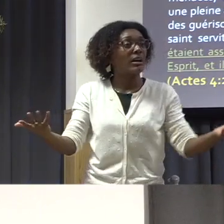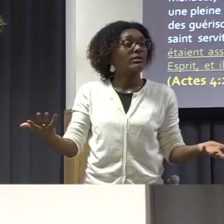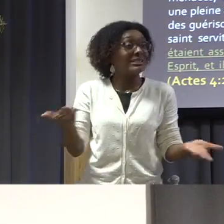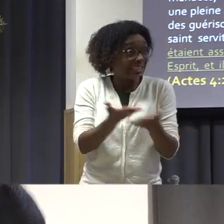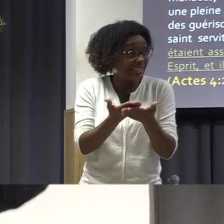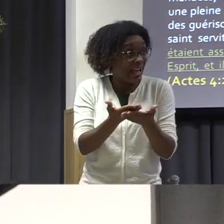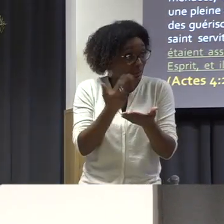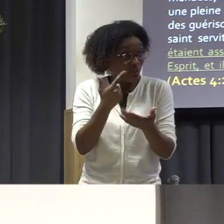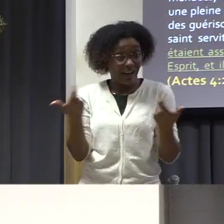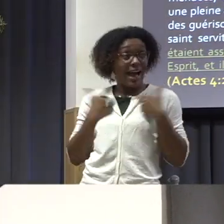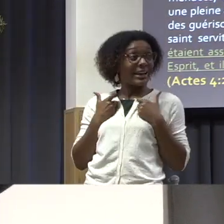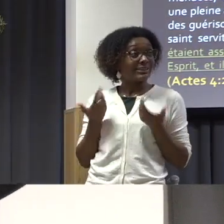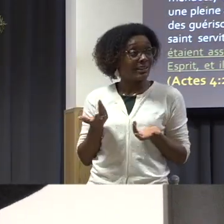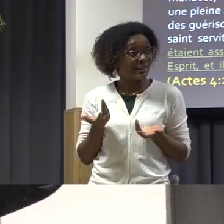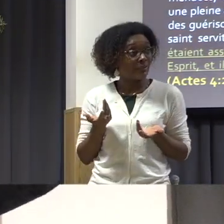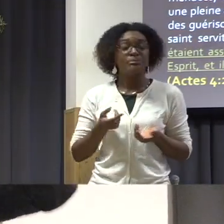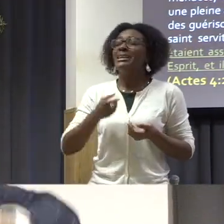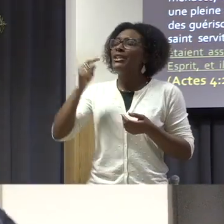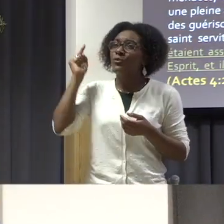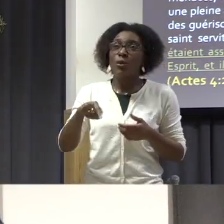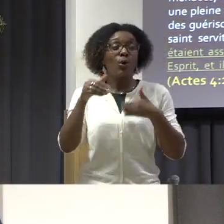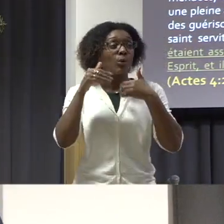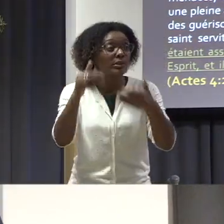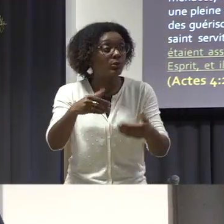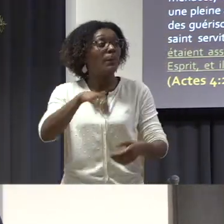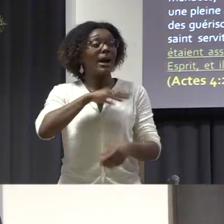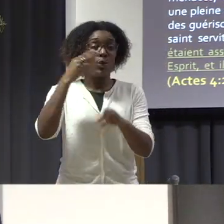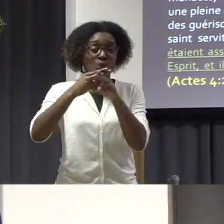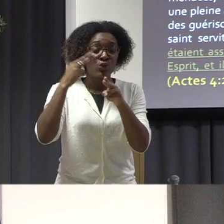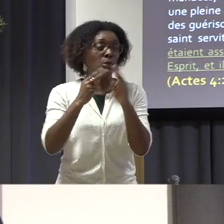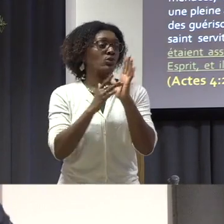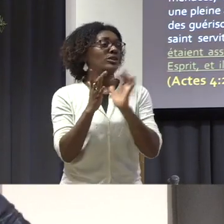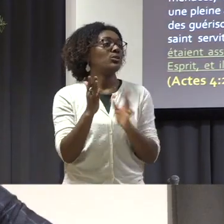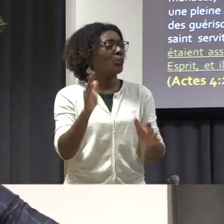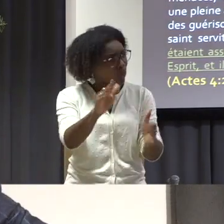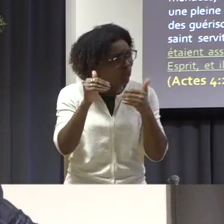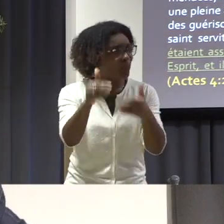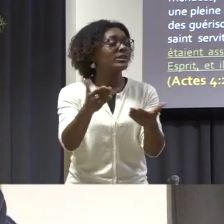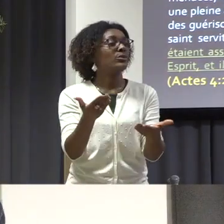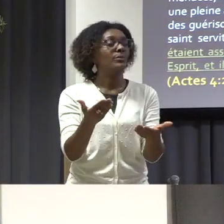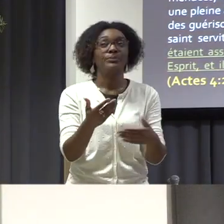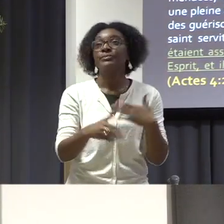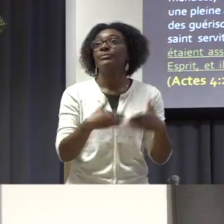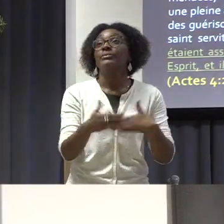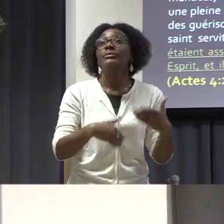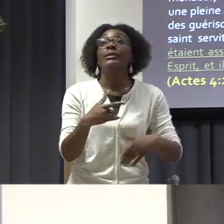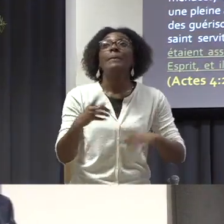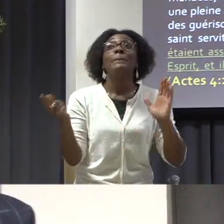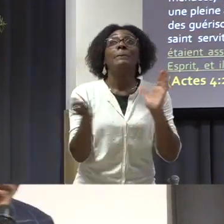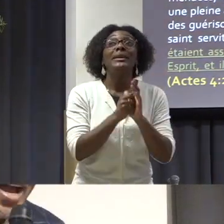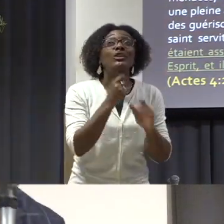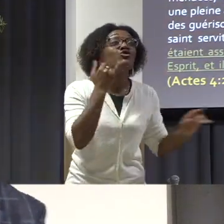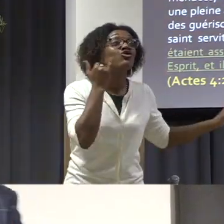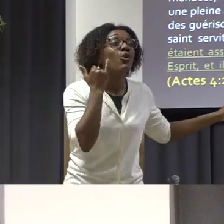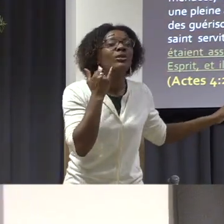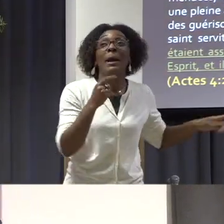par le nom de ton serviteur jésus il ravit le dit quand ils eurent priaient ils se sont